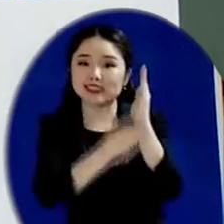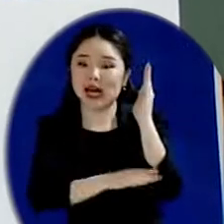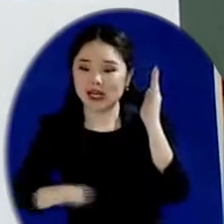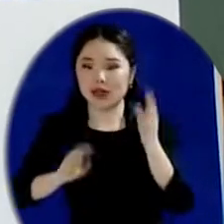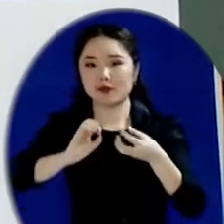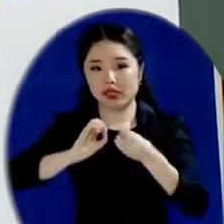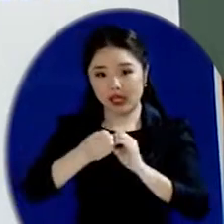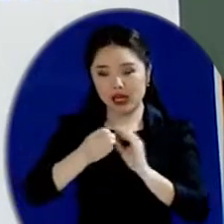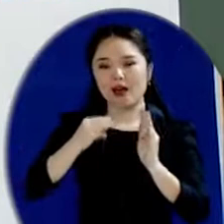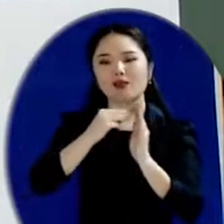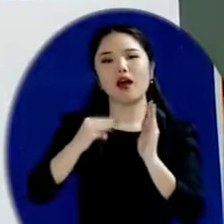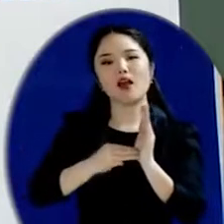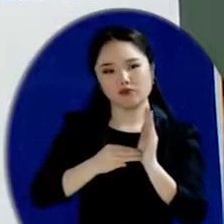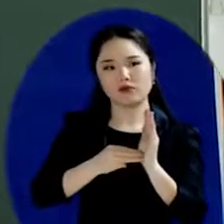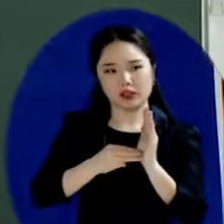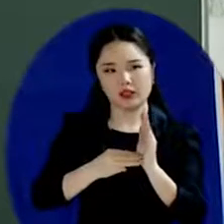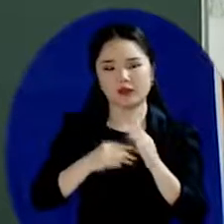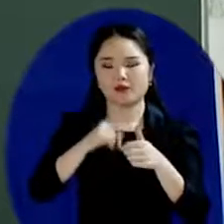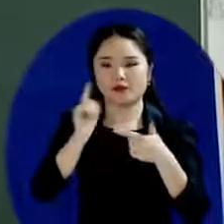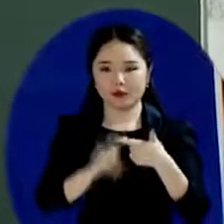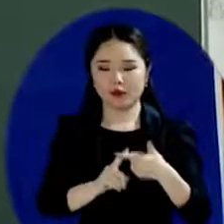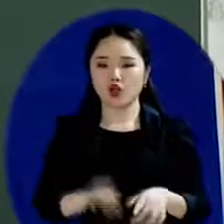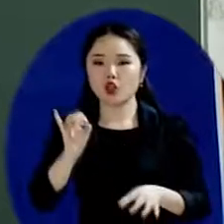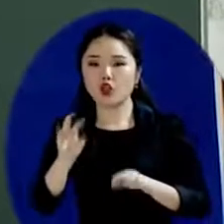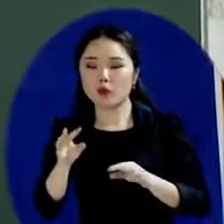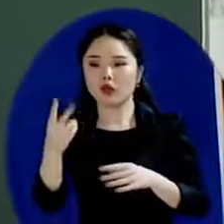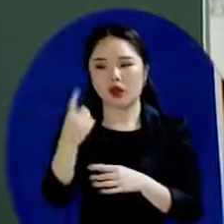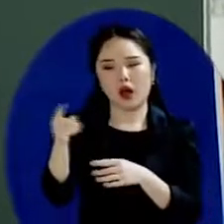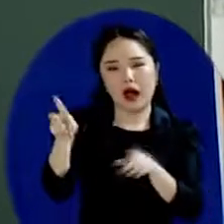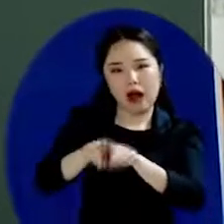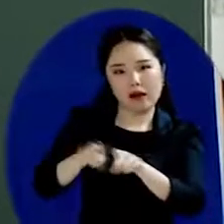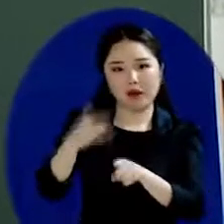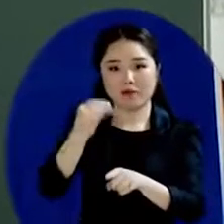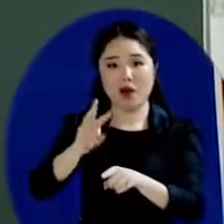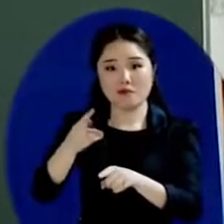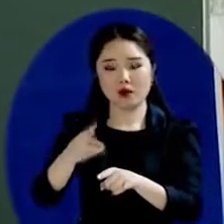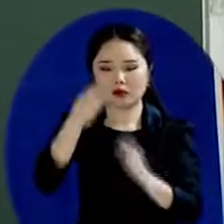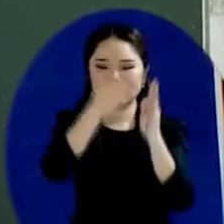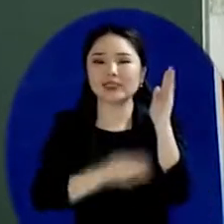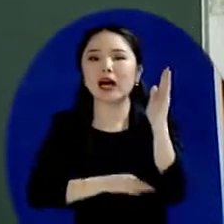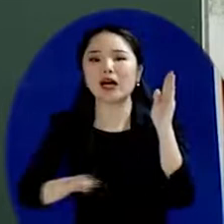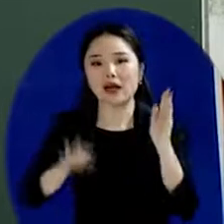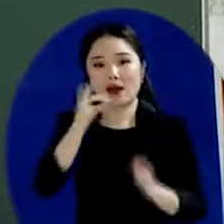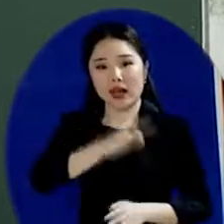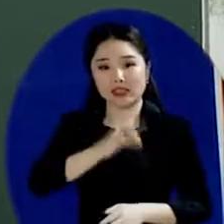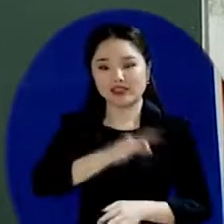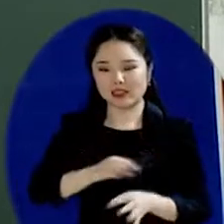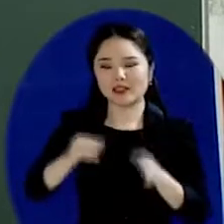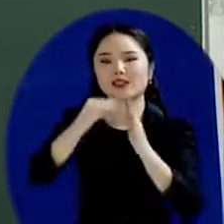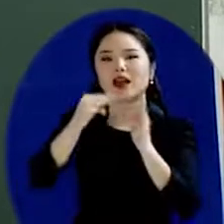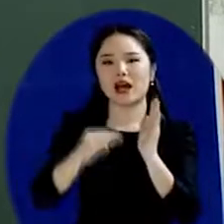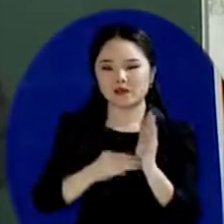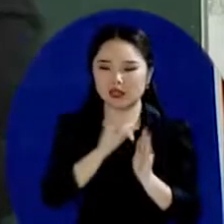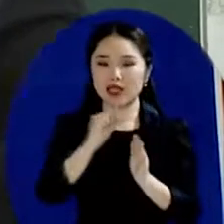тайлбарлах. Дараагийн зорилго нь юмсыг 1-2 шинжээр нь Кроллийн диаграм хэрэглэн ангилах, тайлбарлах